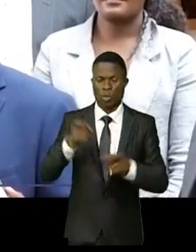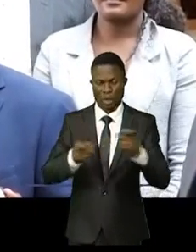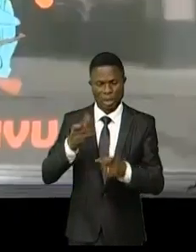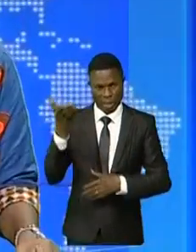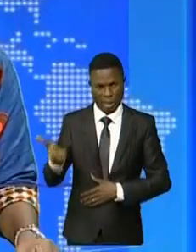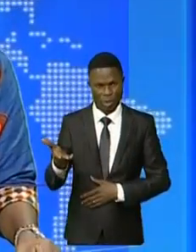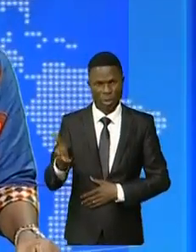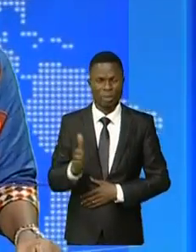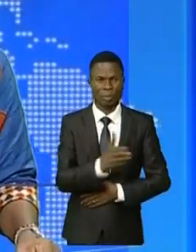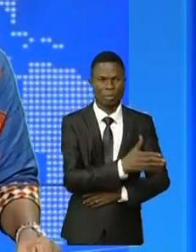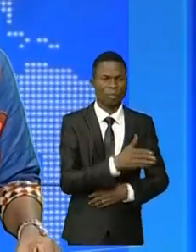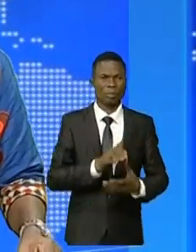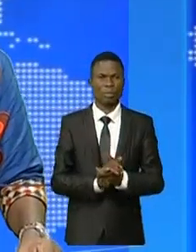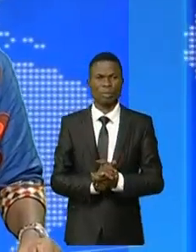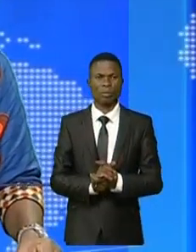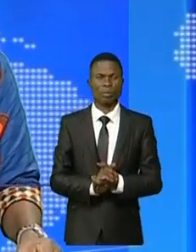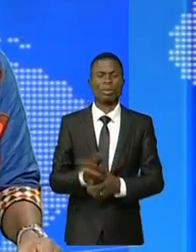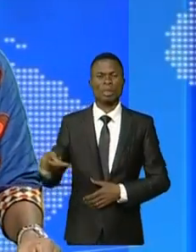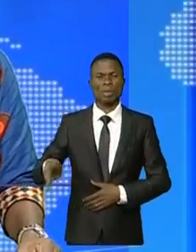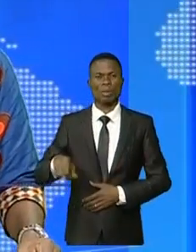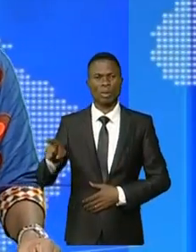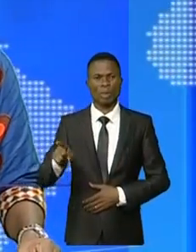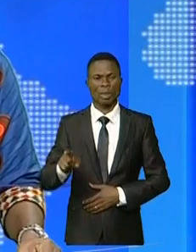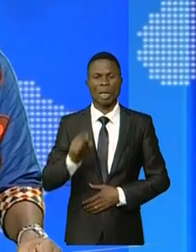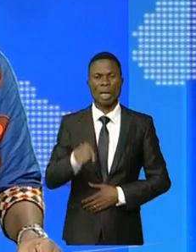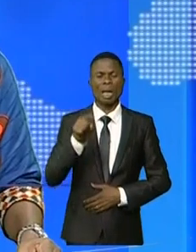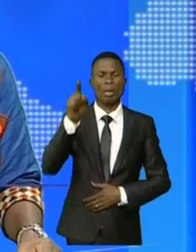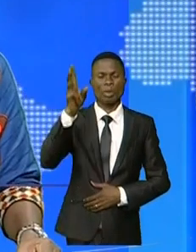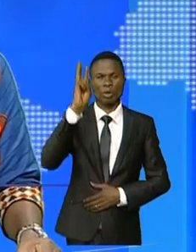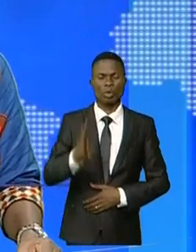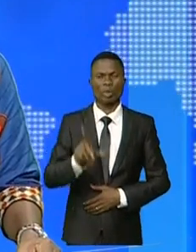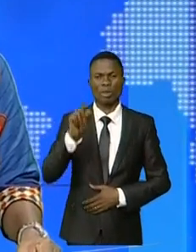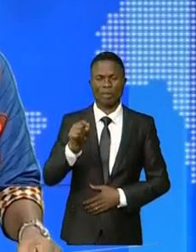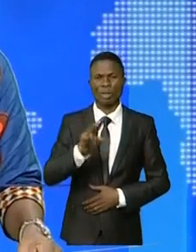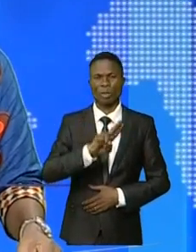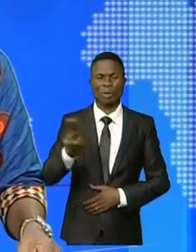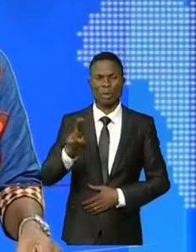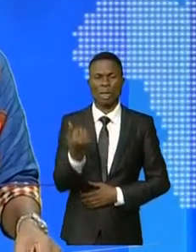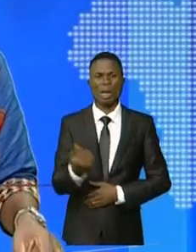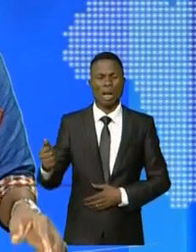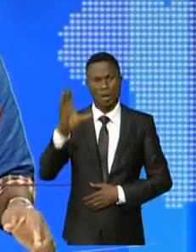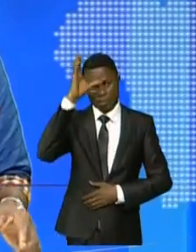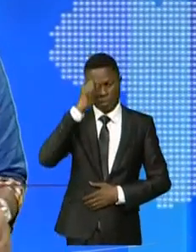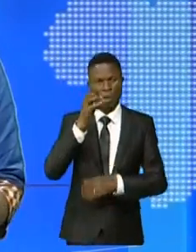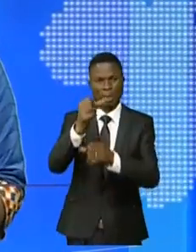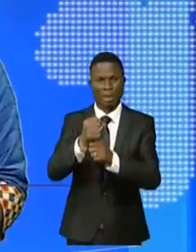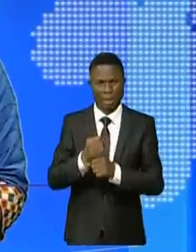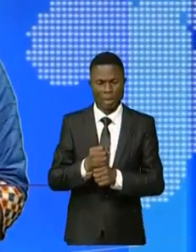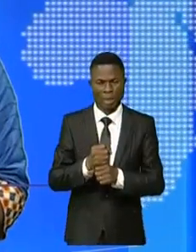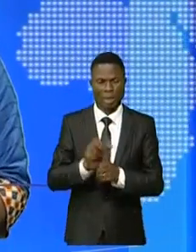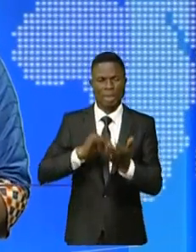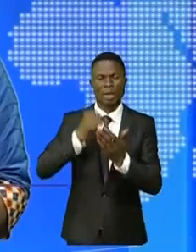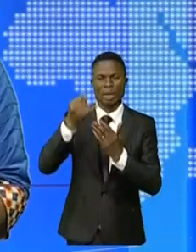ici. Restons toujours en province. Plus d'1 323 000 enfants du Kwilu vont bénéficier du